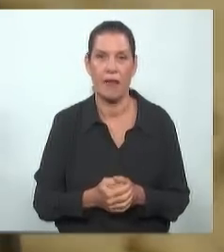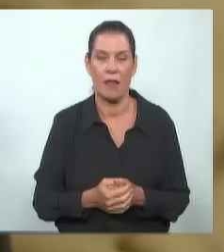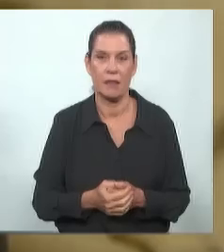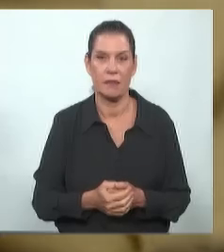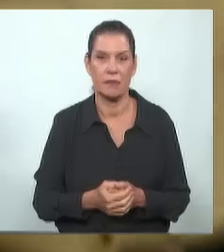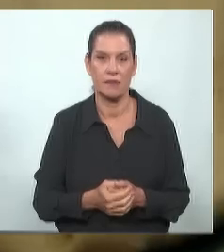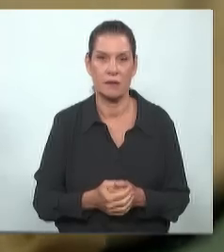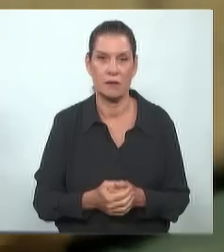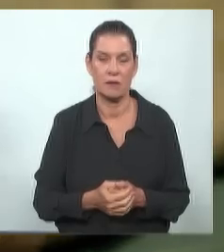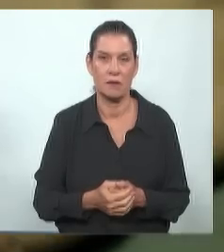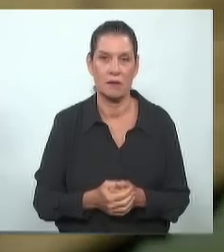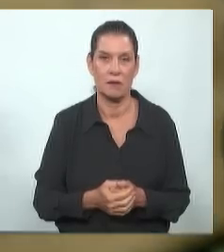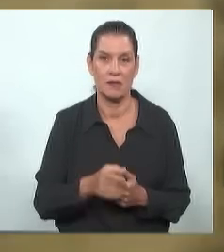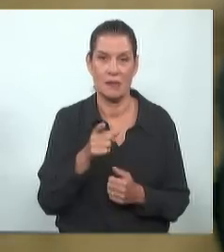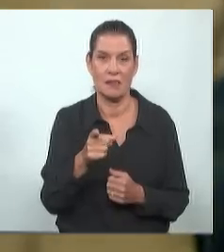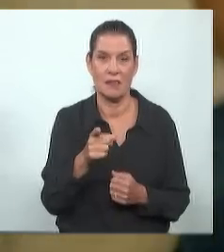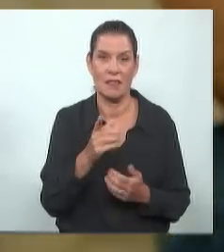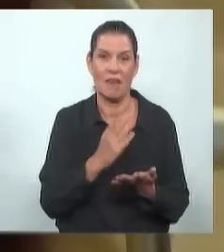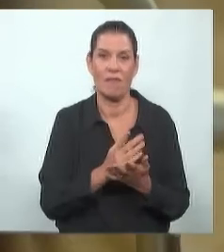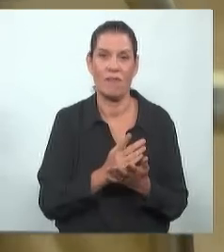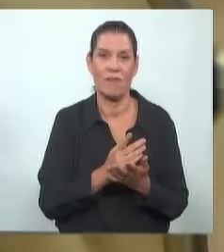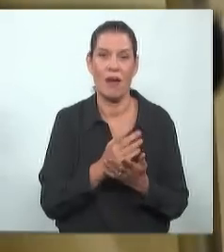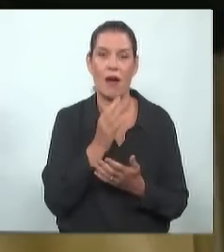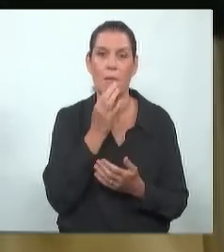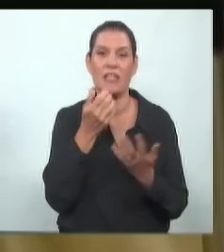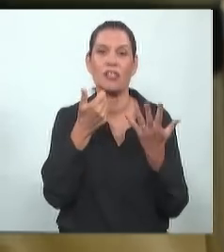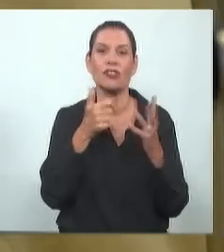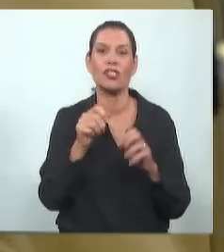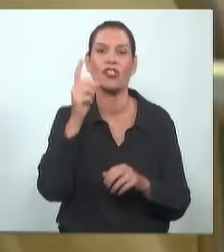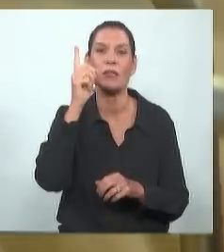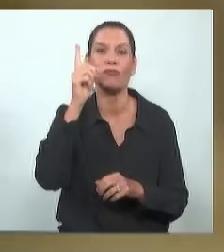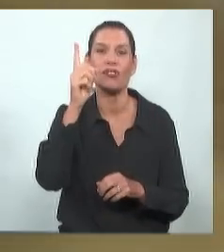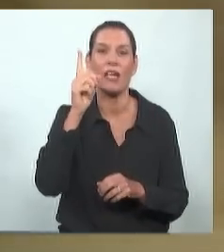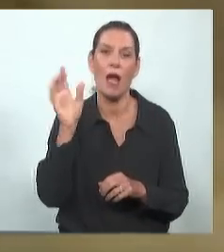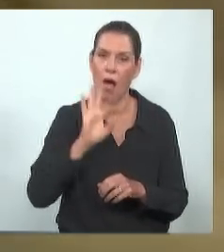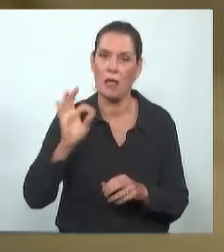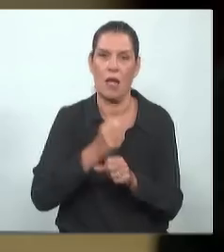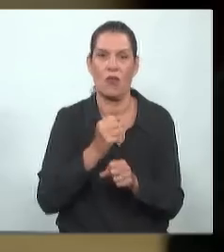היא בת 60 שנה. מדהים. היא עוד עובדת. היא עוד עובדת? כן.